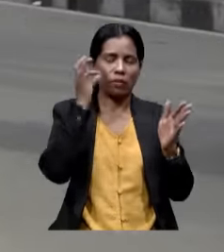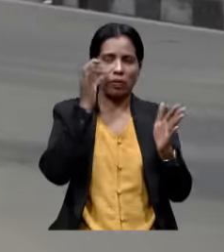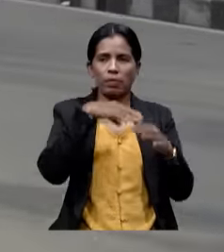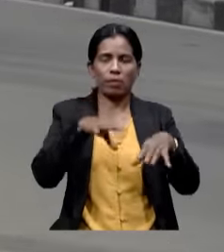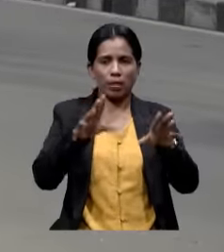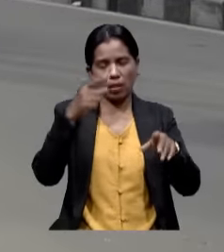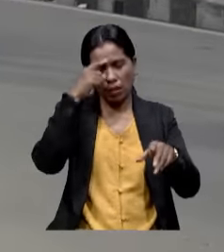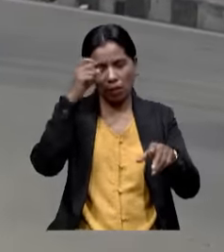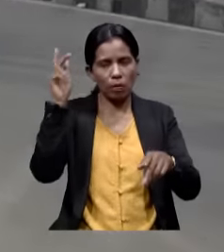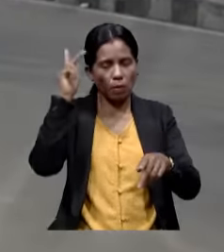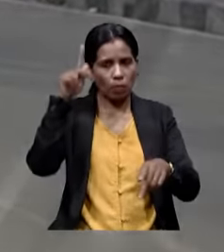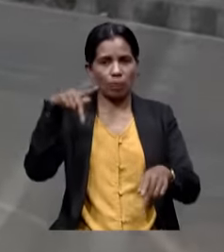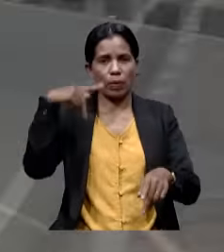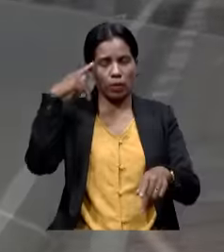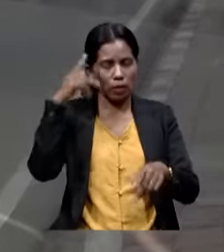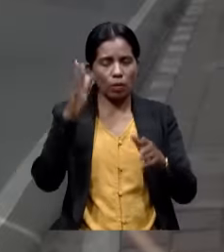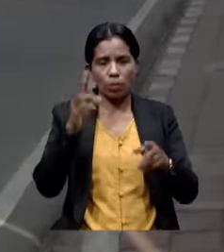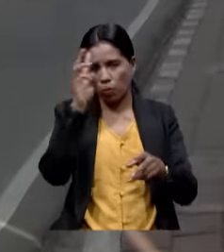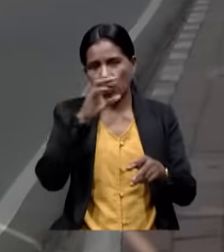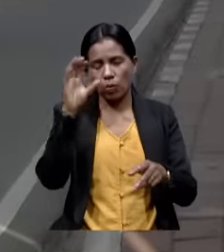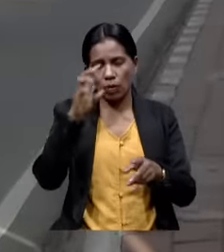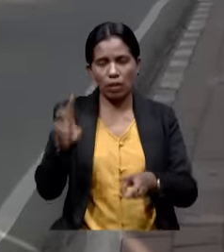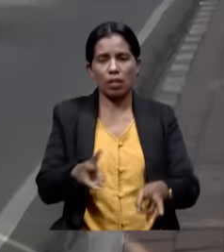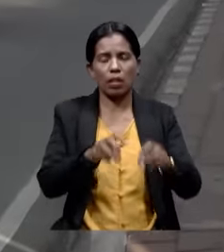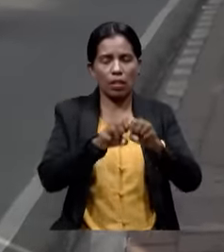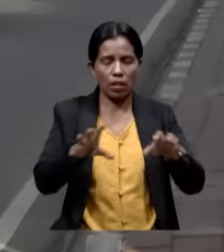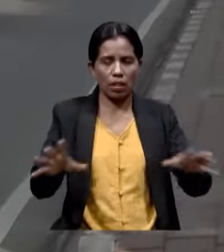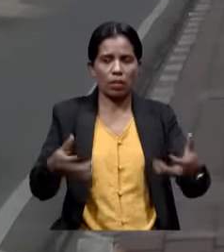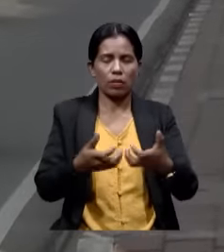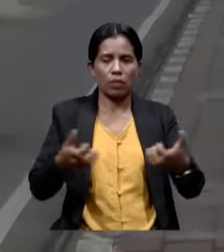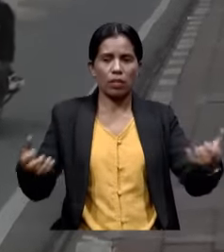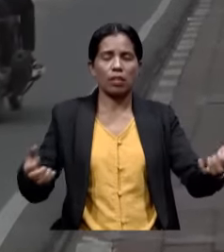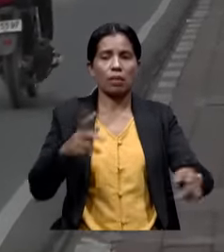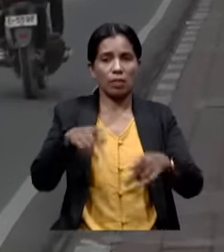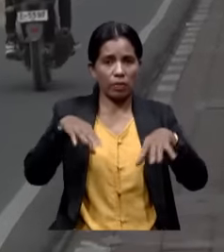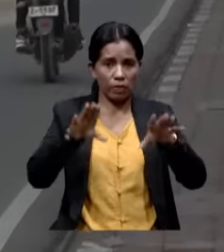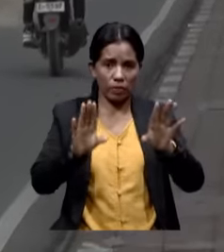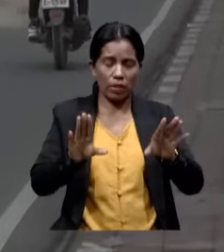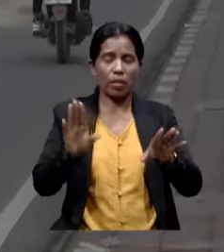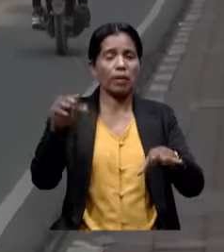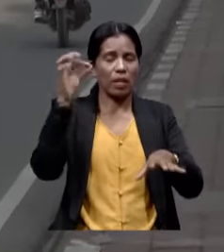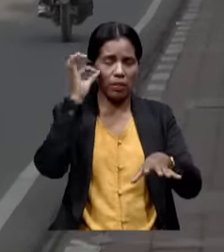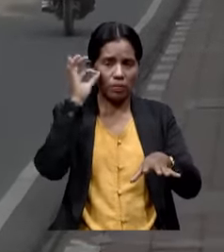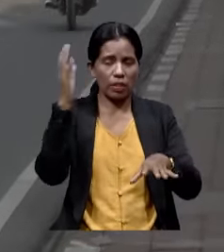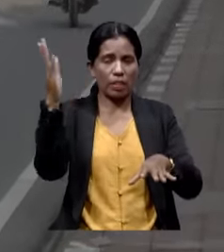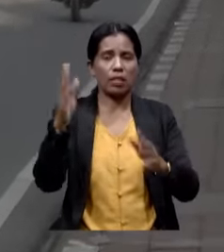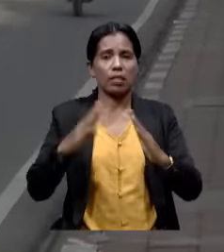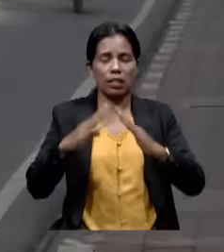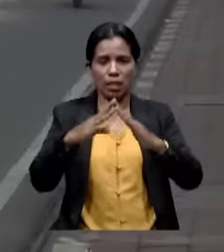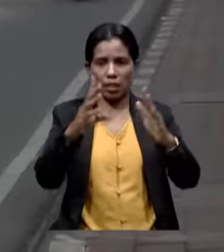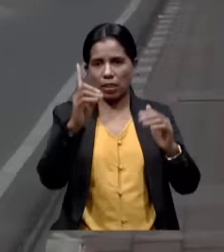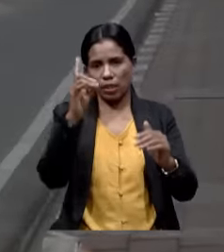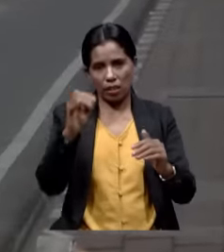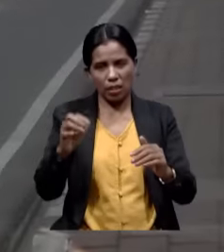dalan tunsai, hakara kalako no hases a Eleba iha cidade dili. Político Sira mos halo lei, no regras oin-oin